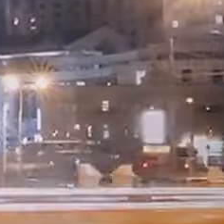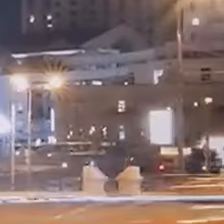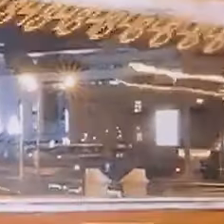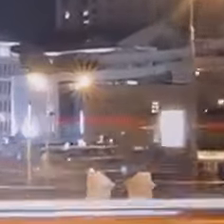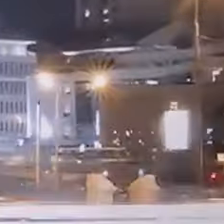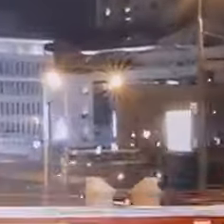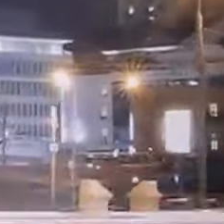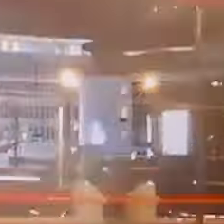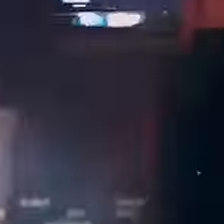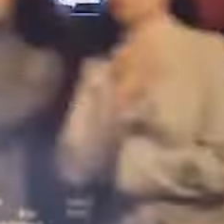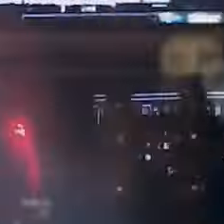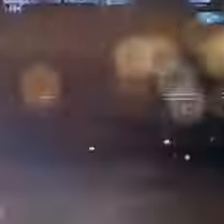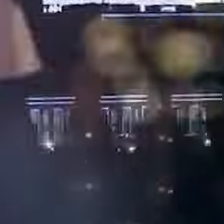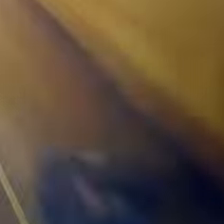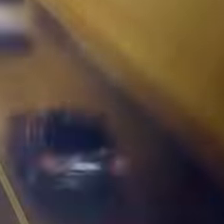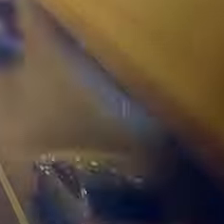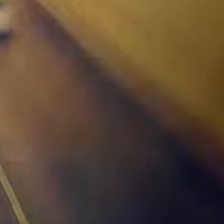не понимаю.